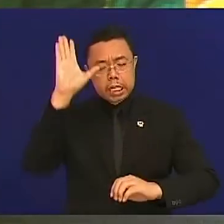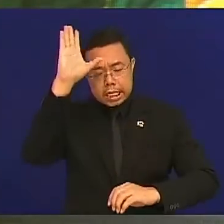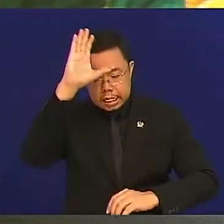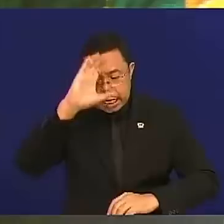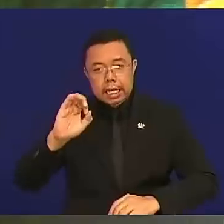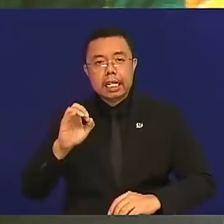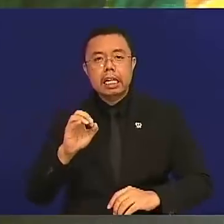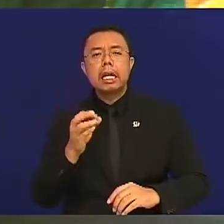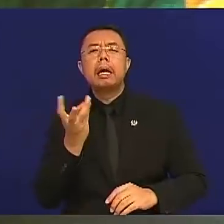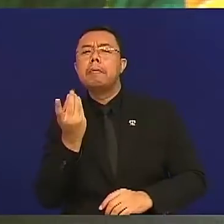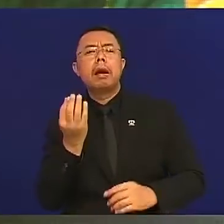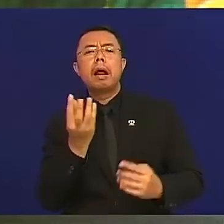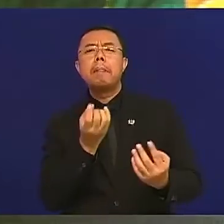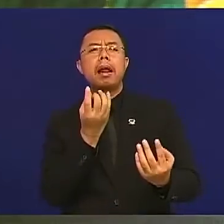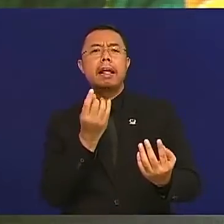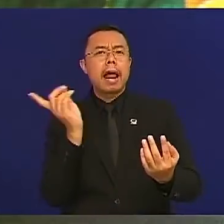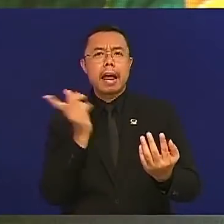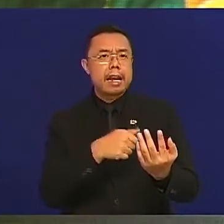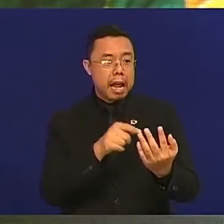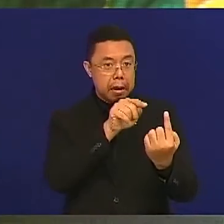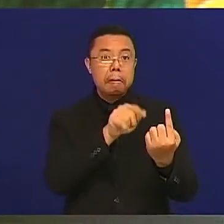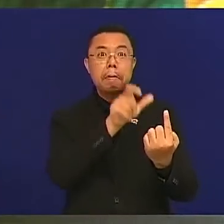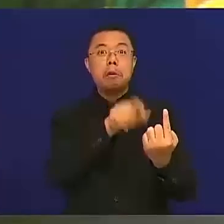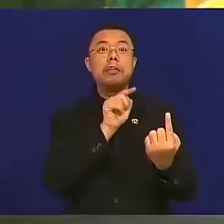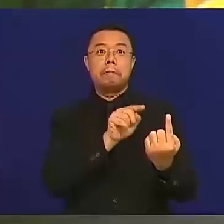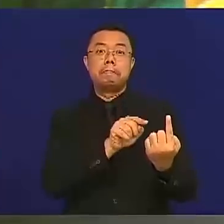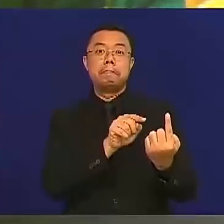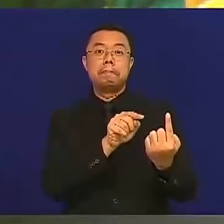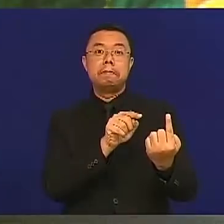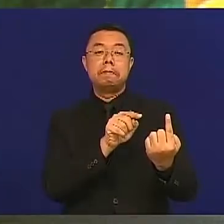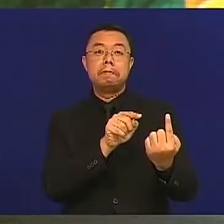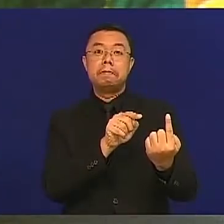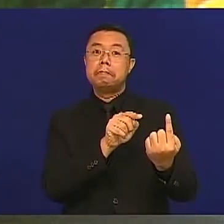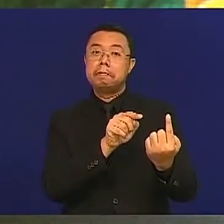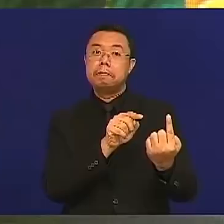mengerti nilai dari manusia itu.